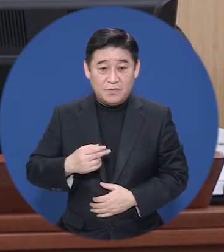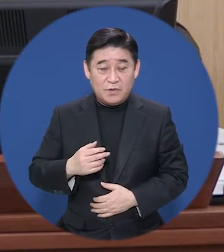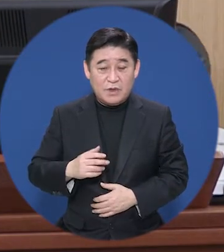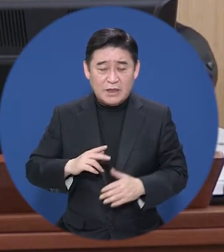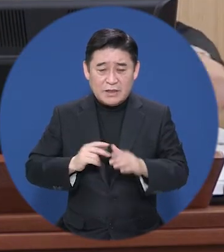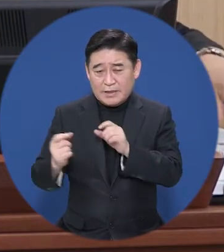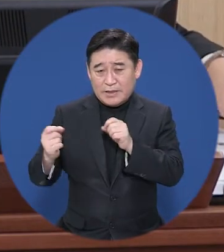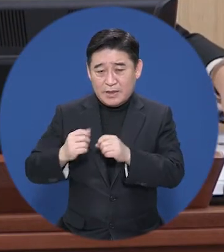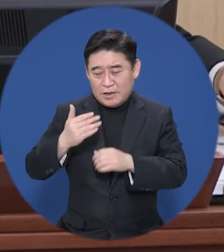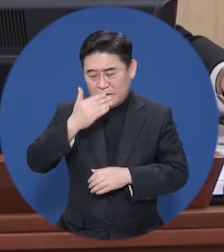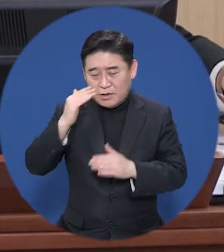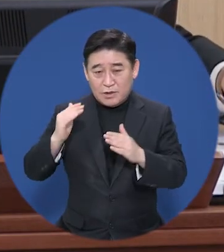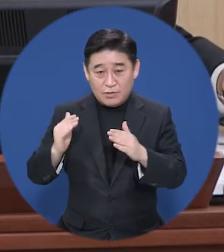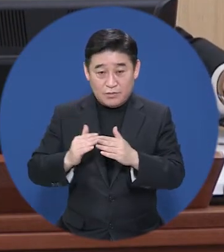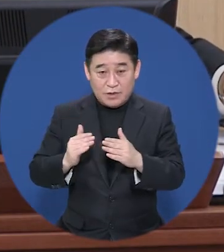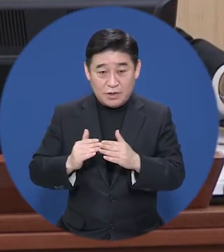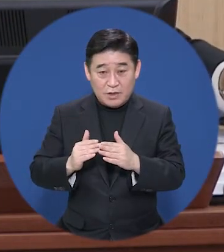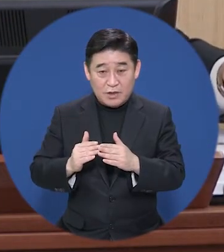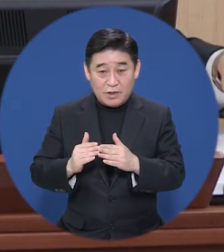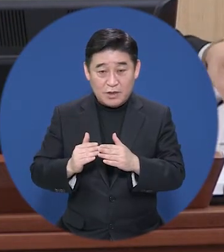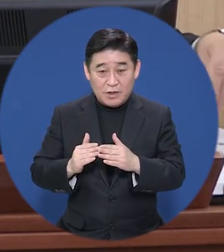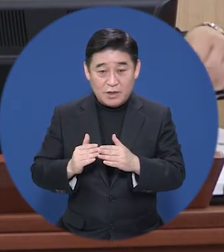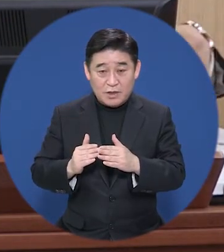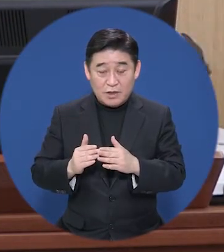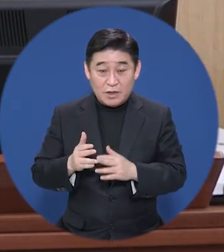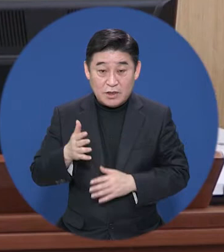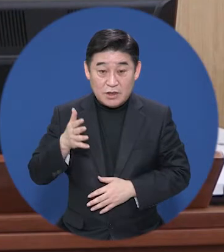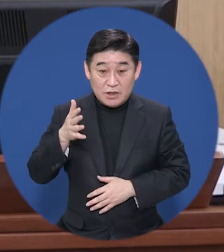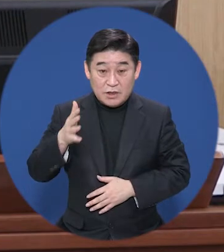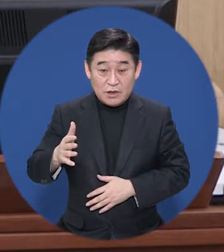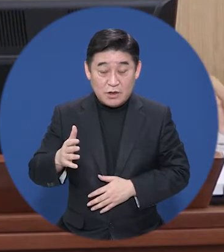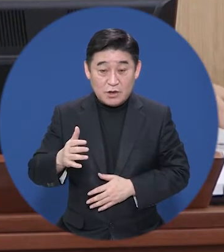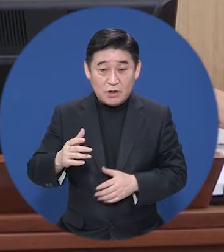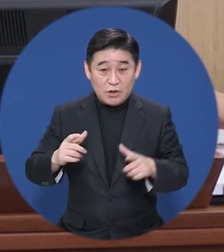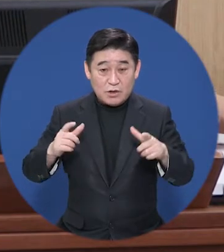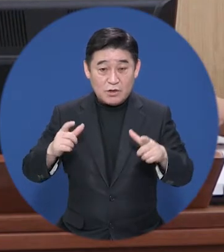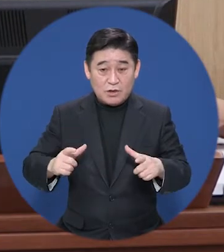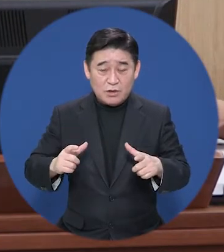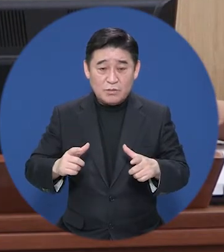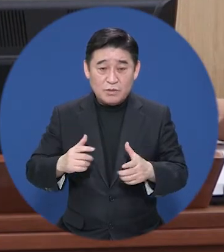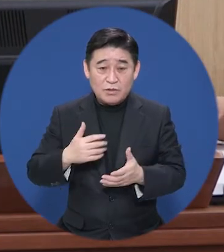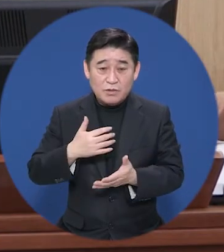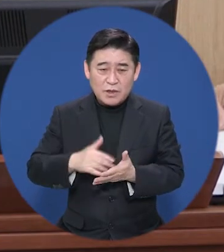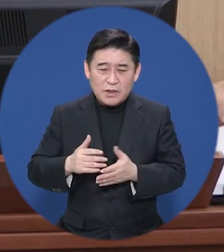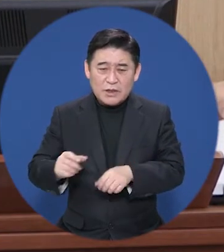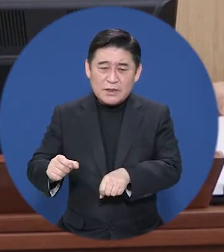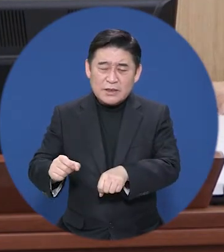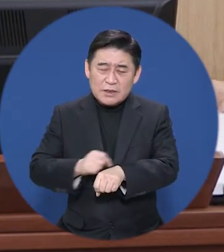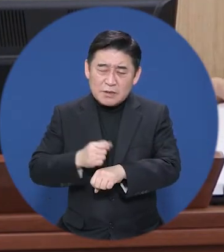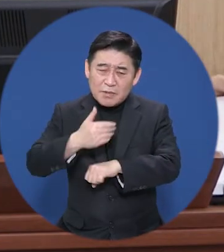역세권 청년주택 다 지금 이렇게 나가는데